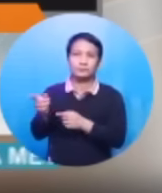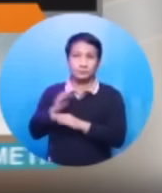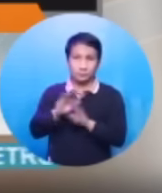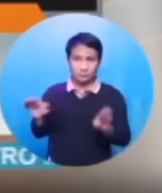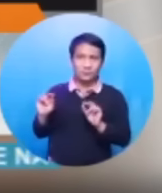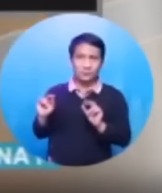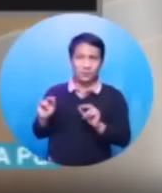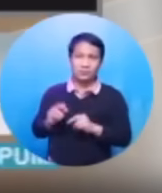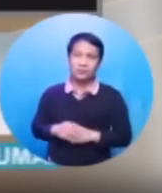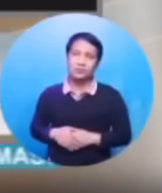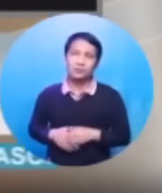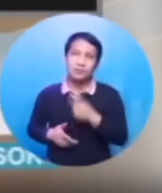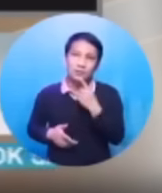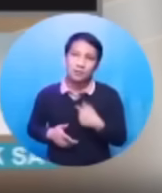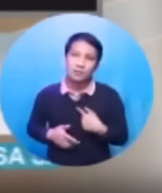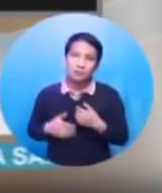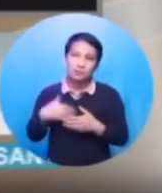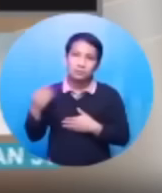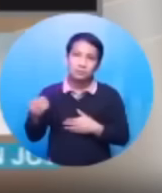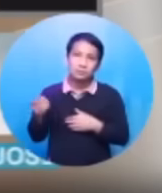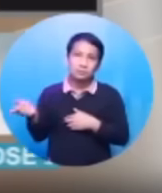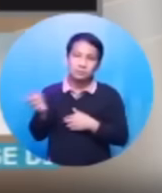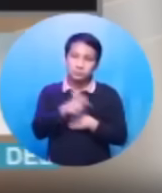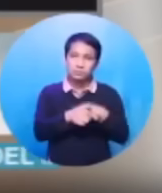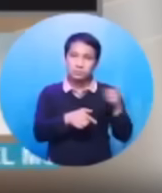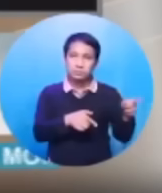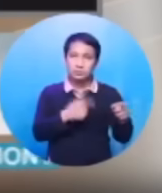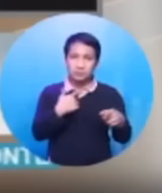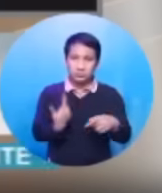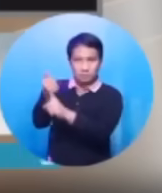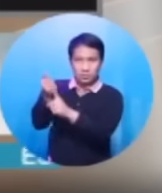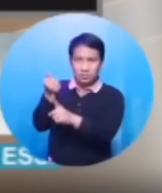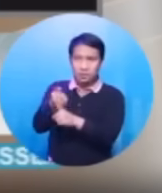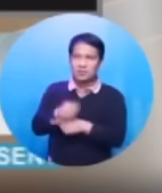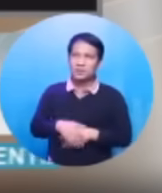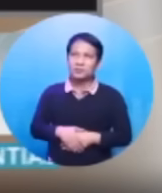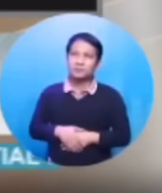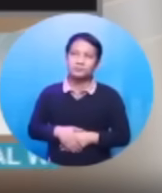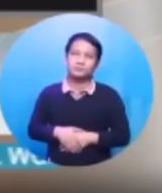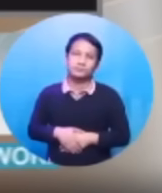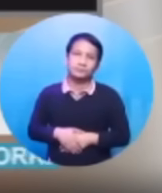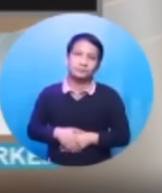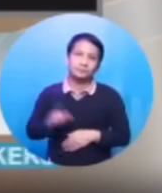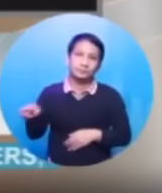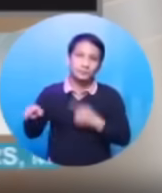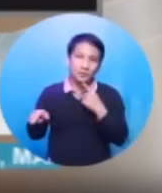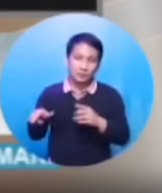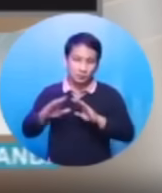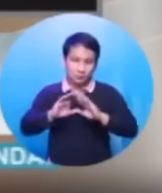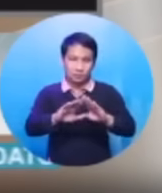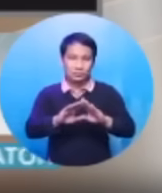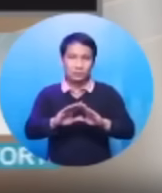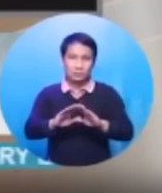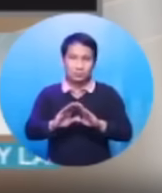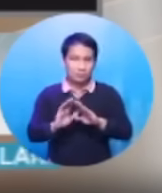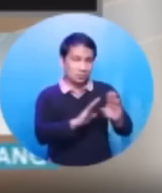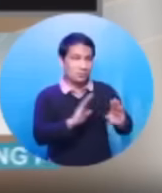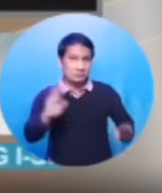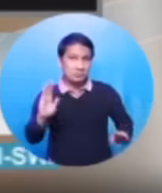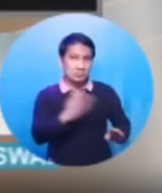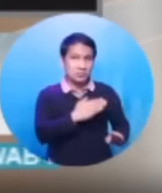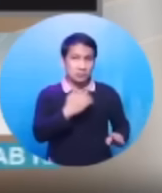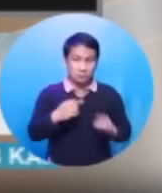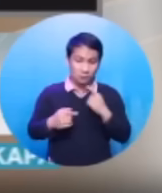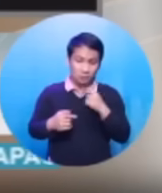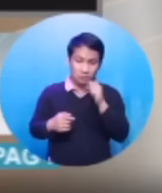ako umaawat. Umaawat ako, nasan ka nung nasasapak ka? Umaawat ka pero sinampal mo ako, 'di ba? Humarap pa sa akin. Hindi